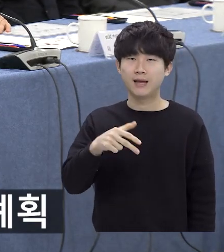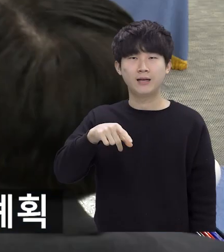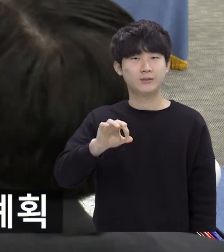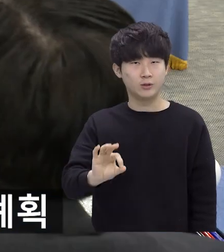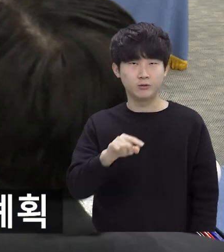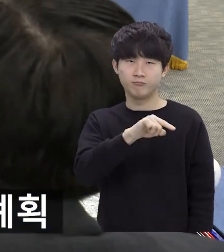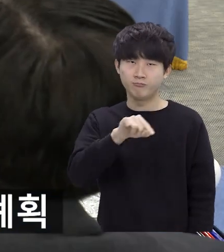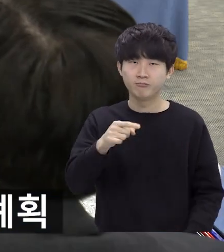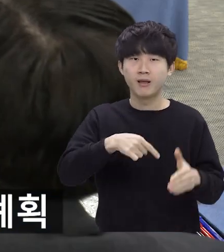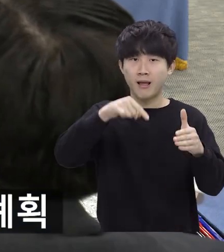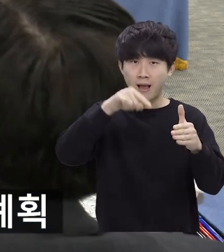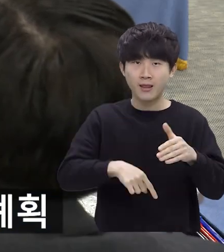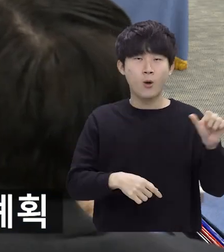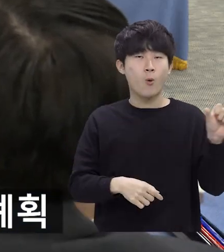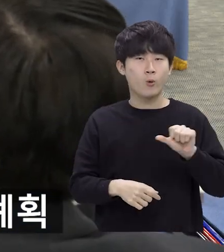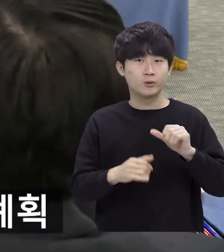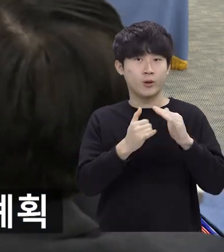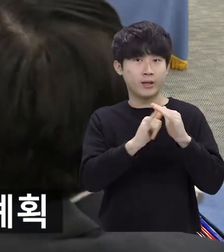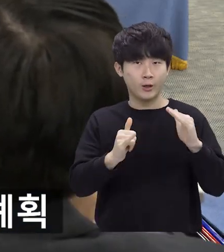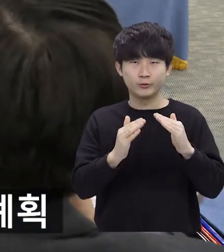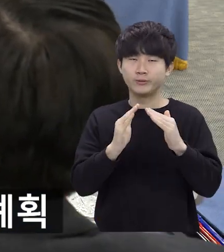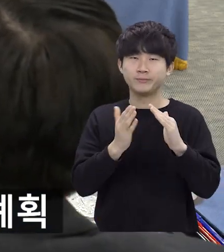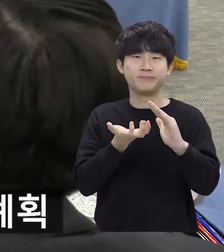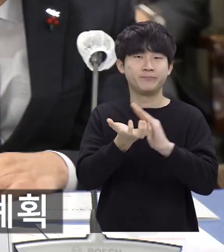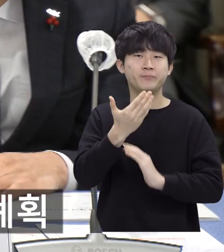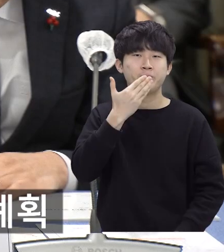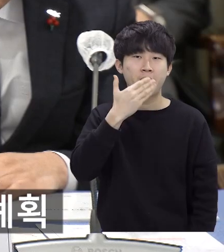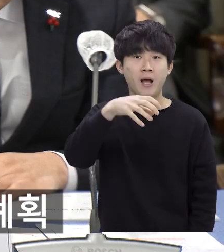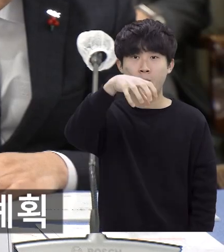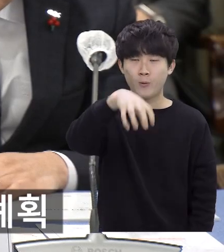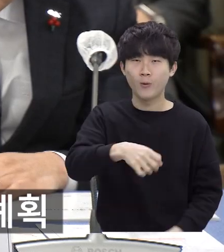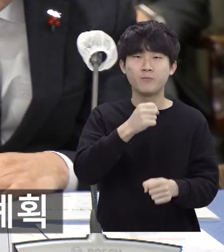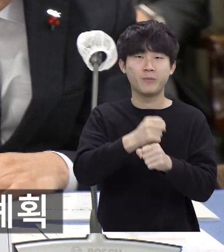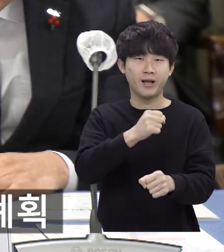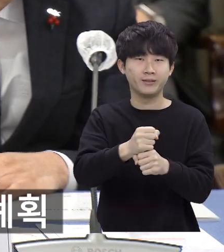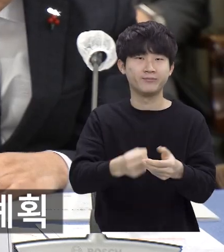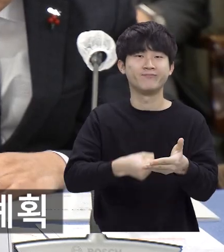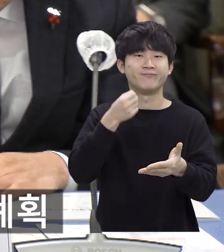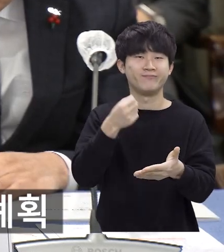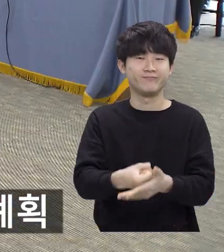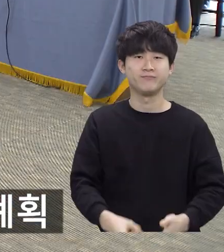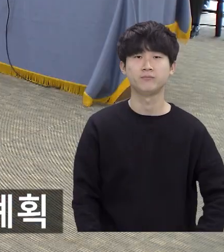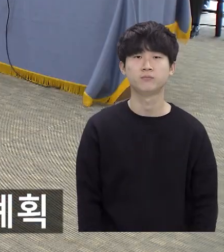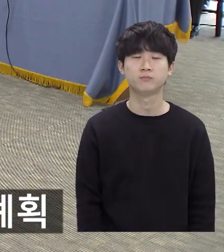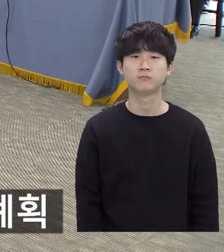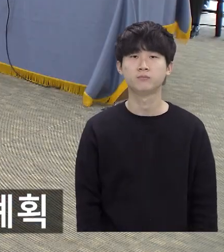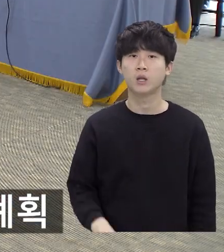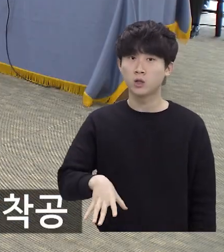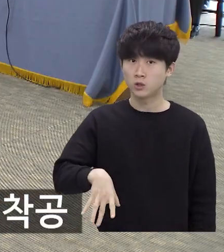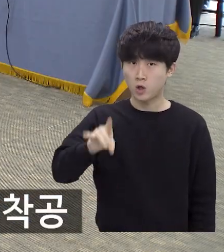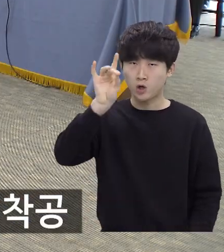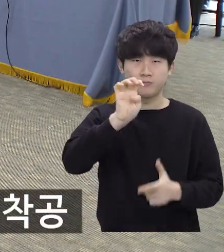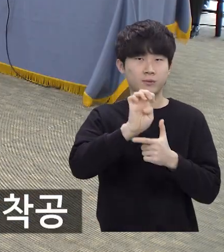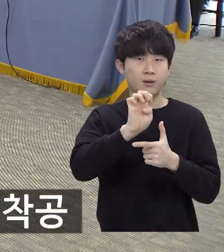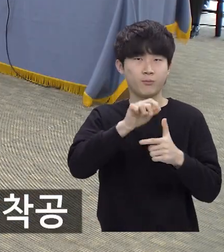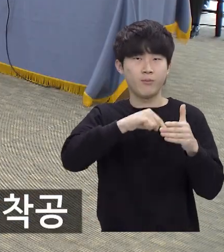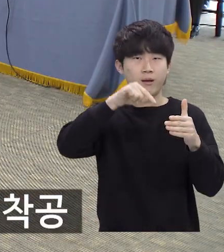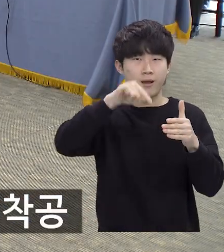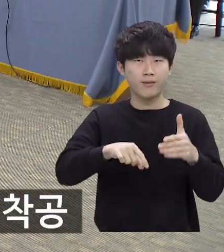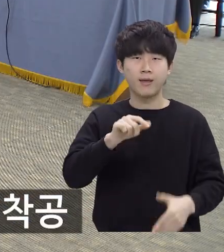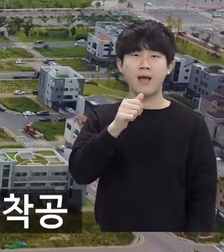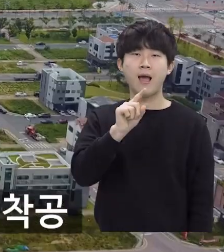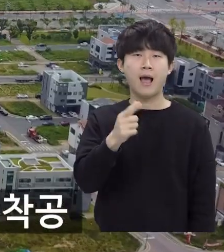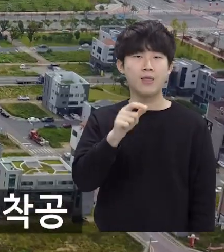내포 신도시와 천안 직산, 아산, 탕정 등에 2026년까지 5천 세대를 공급하기로 했는데요. 첫 사업으로